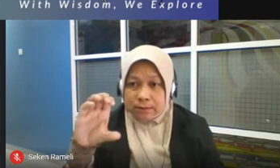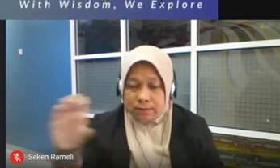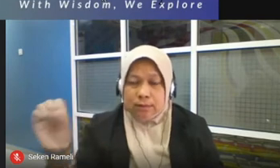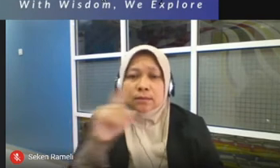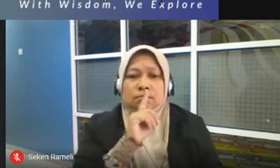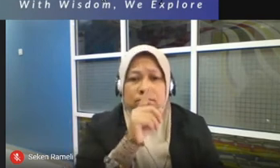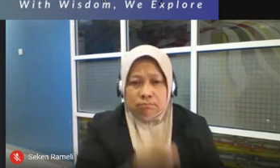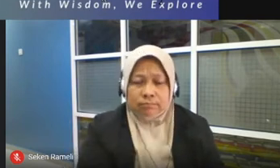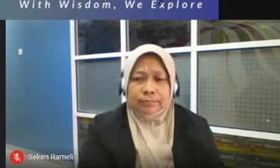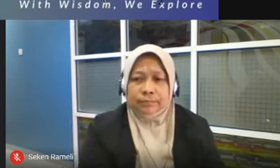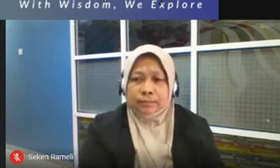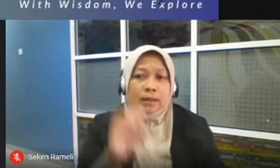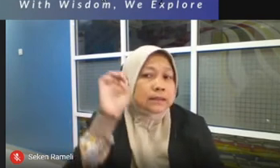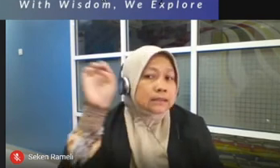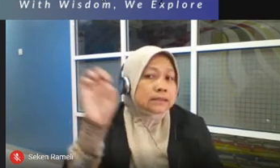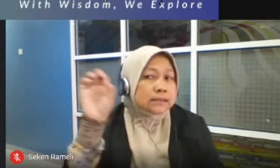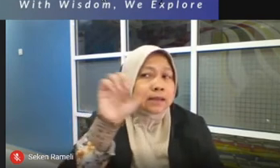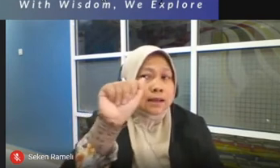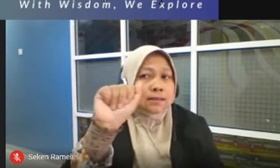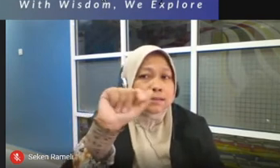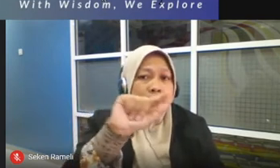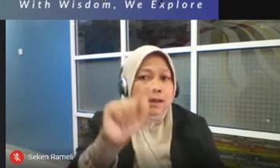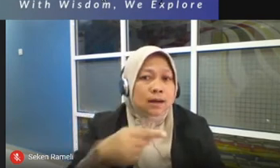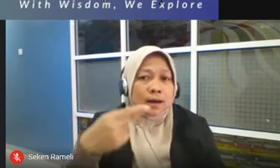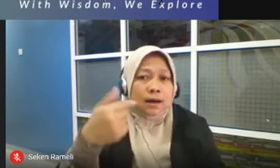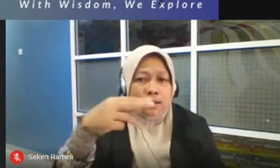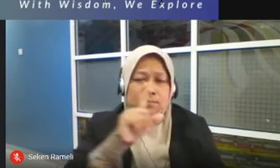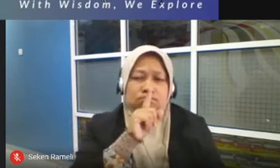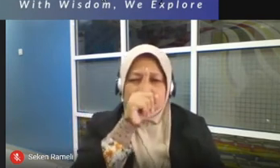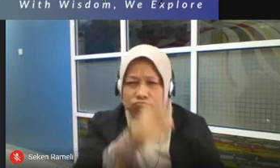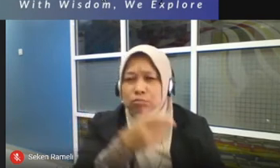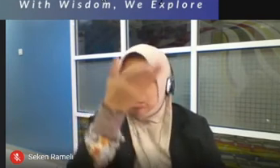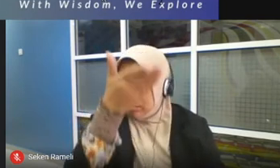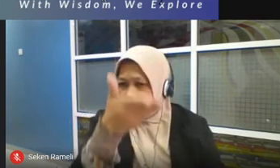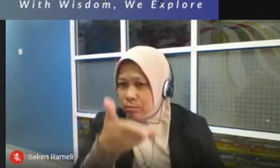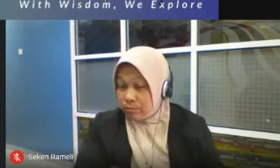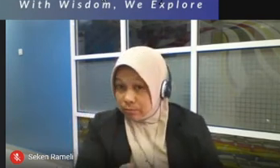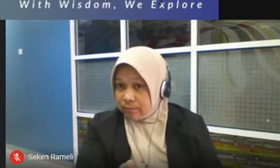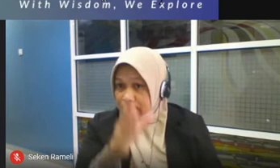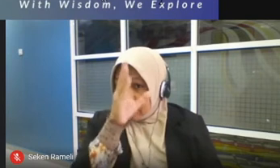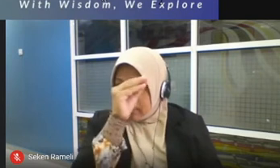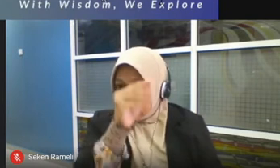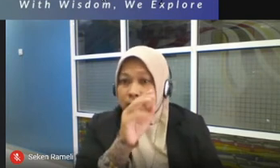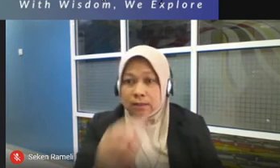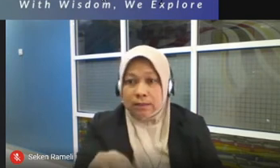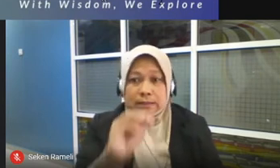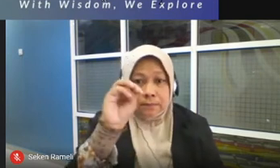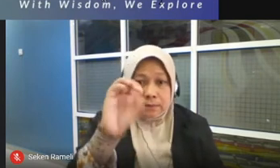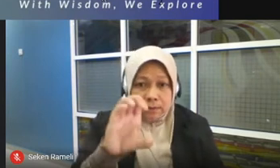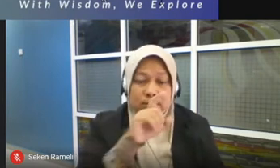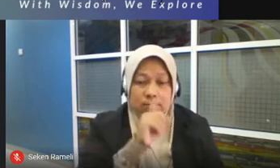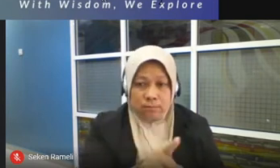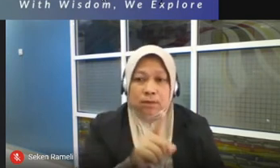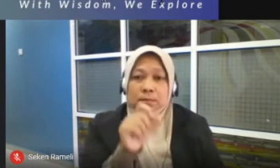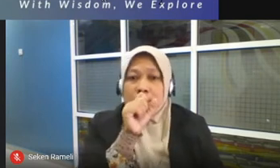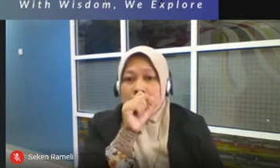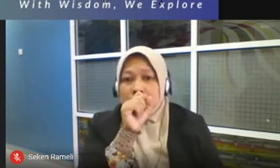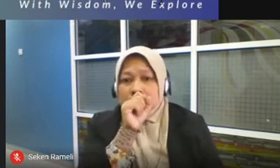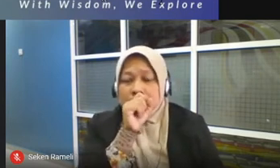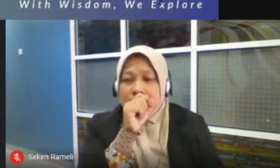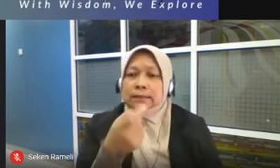adalah Encik Azhani. Encik Azhani ni merupakan seorang pengacara dan juga komentar